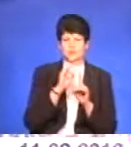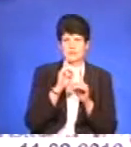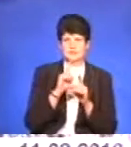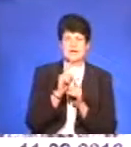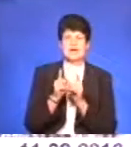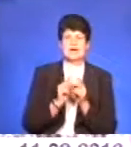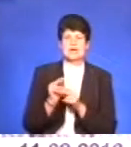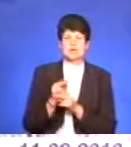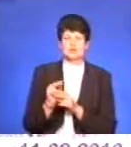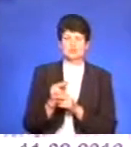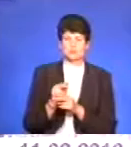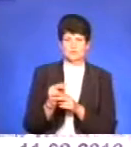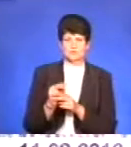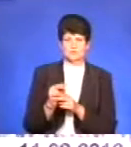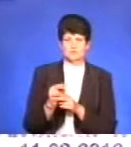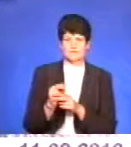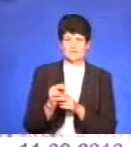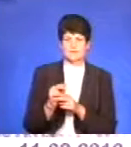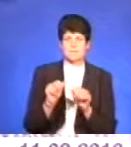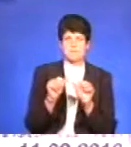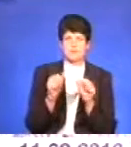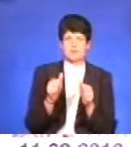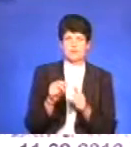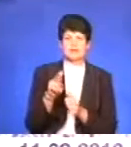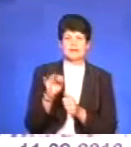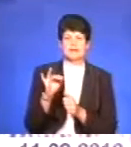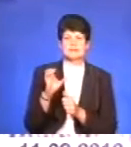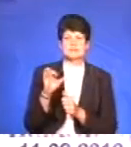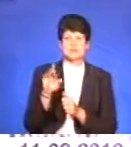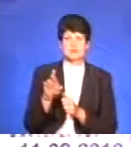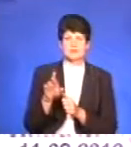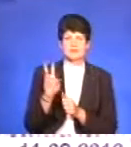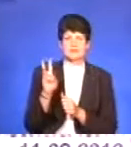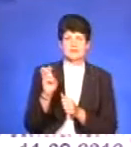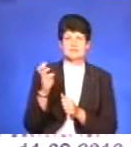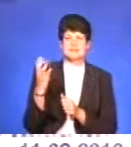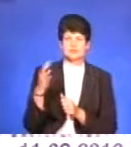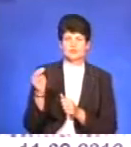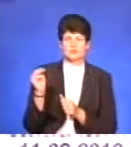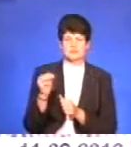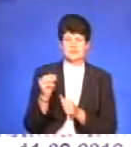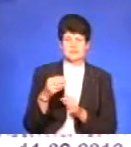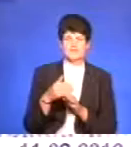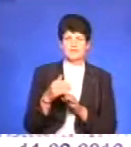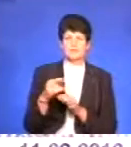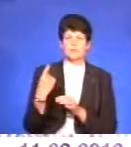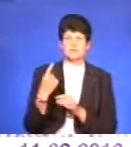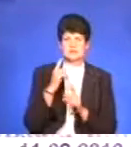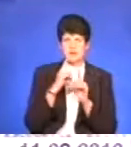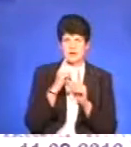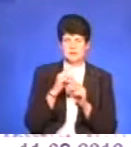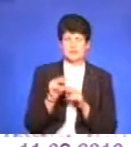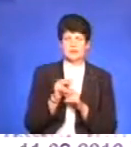реконструкцію самого меморіалу Лисоня. Крім того, 340 тисяч виділила обласна рада на